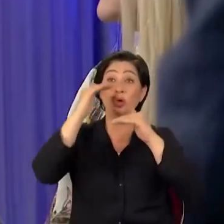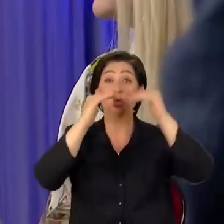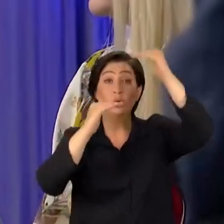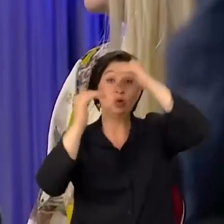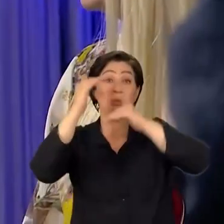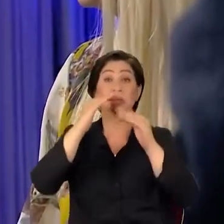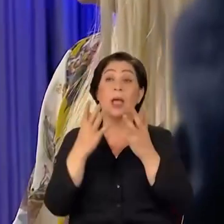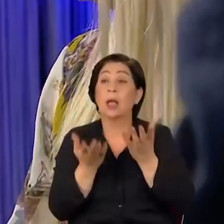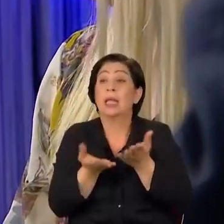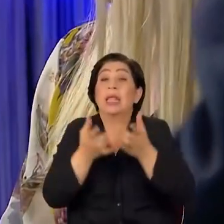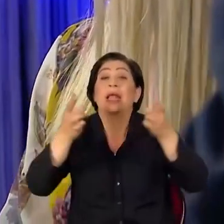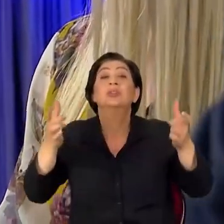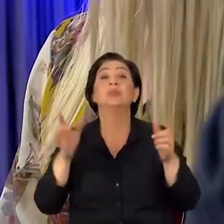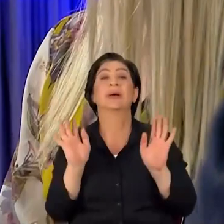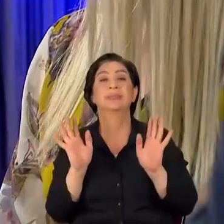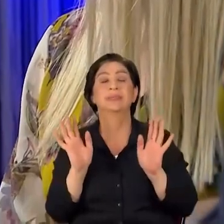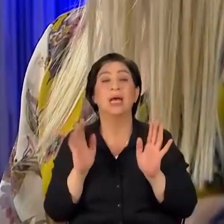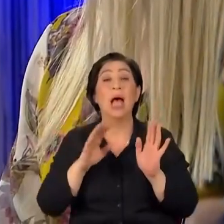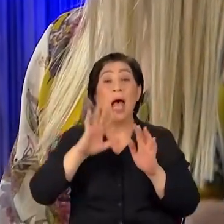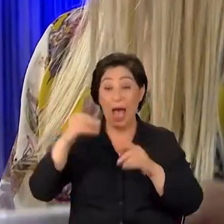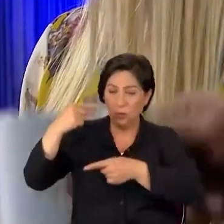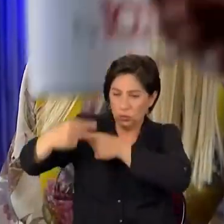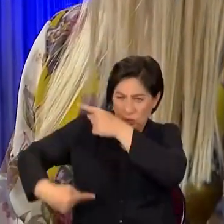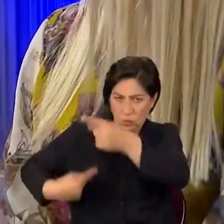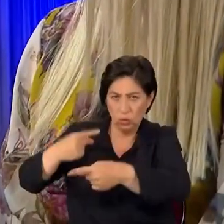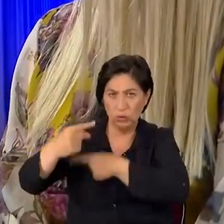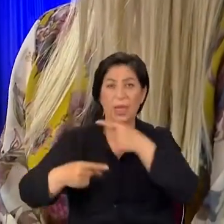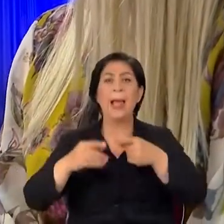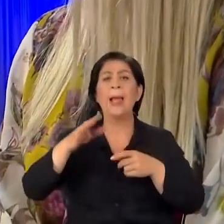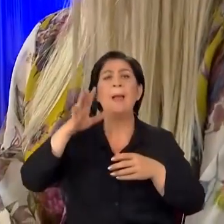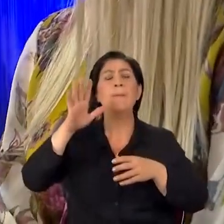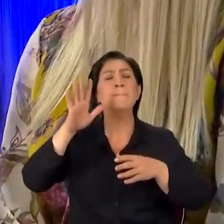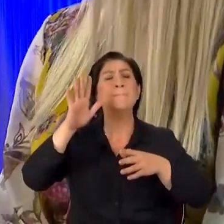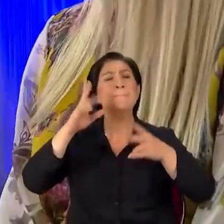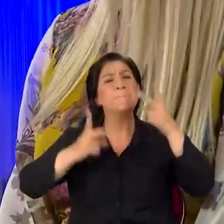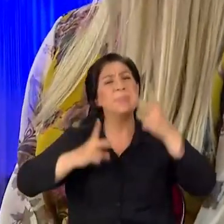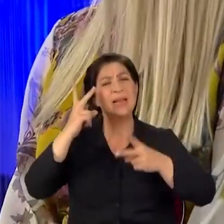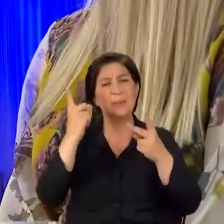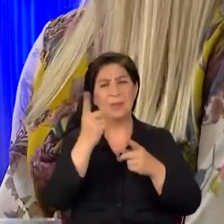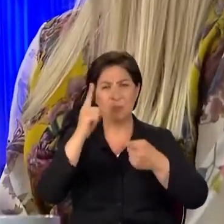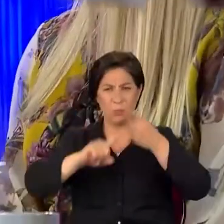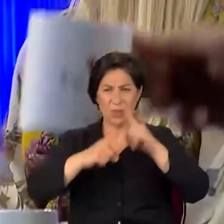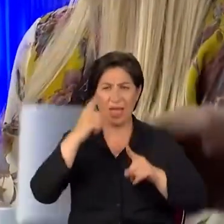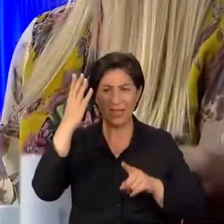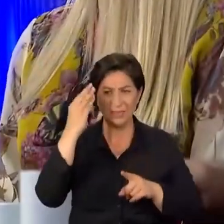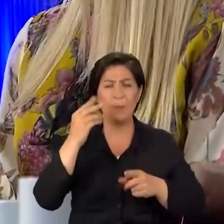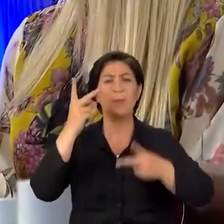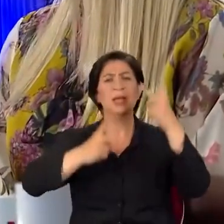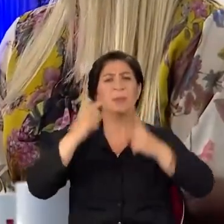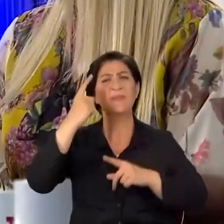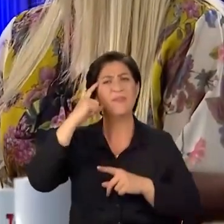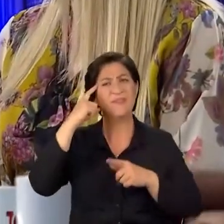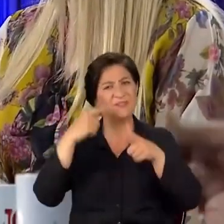gelişmez. Her kuşak belli bir siyaset anlayışını, belli bir felsefi